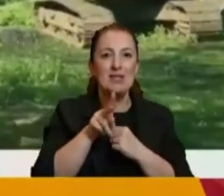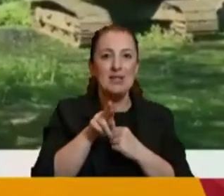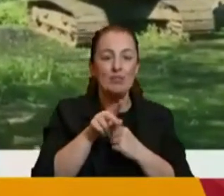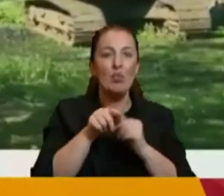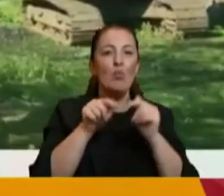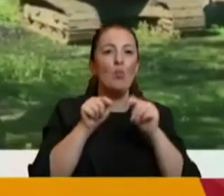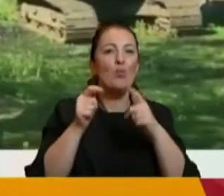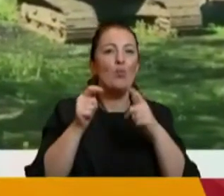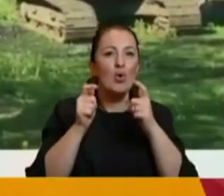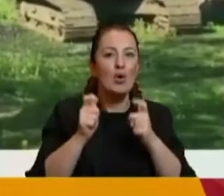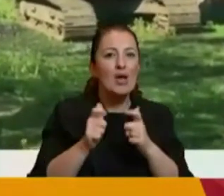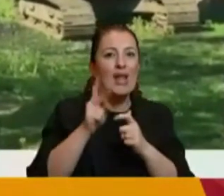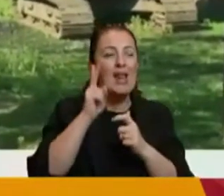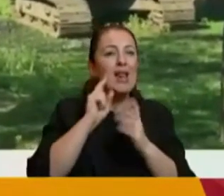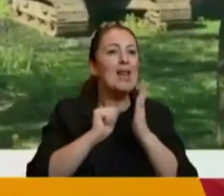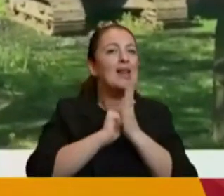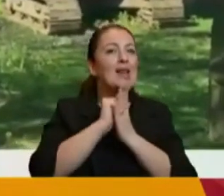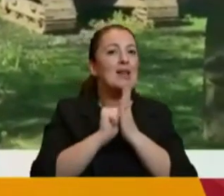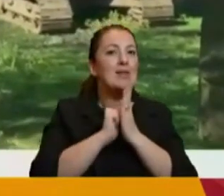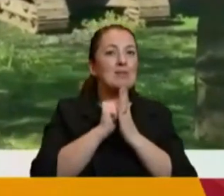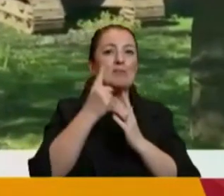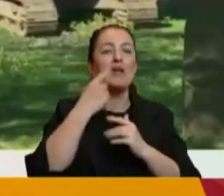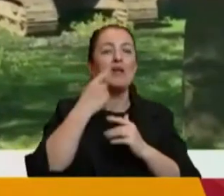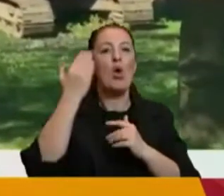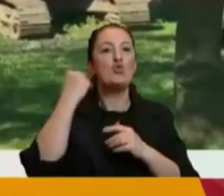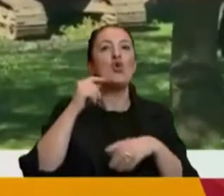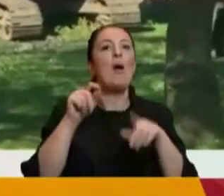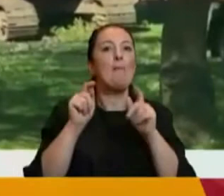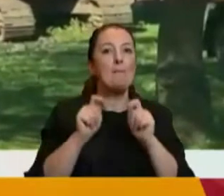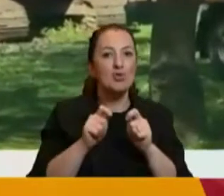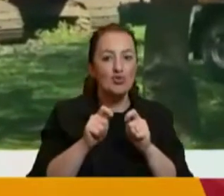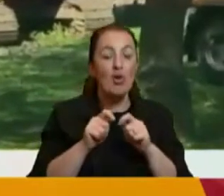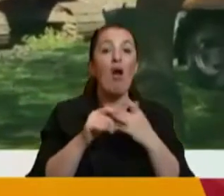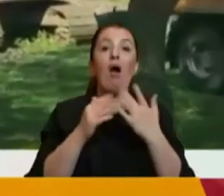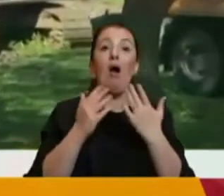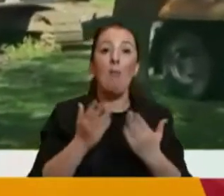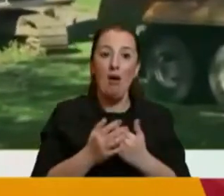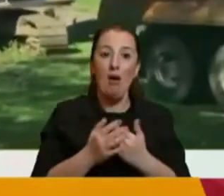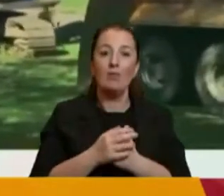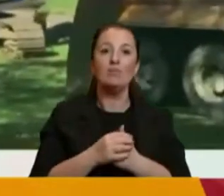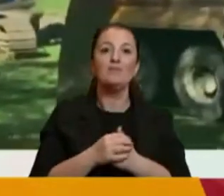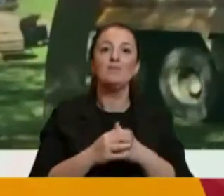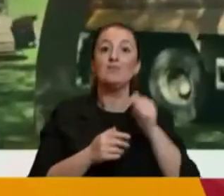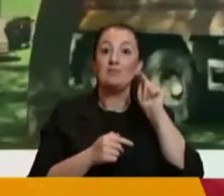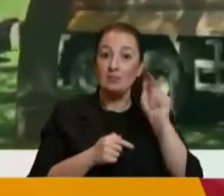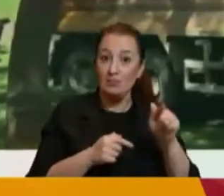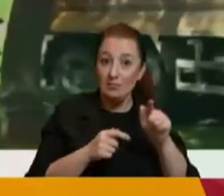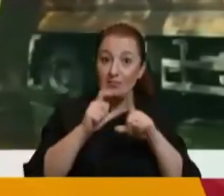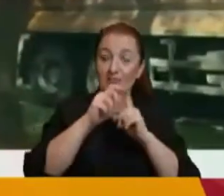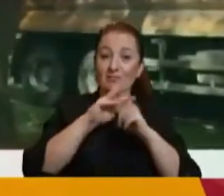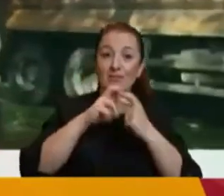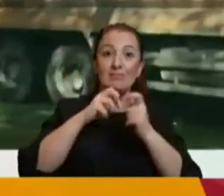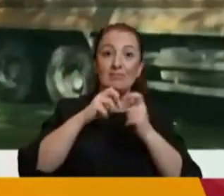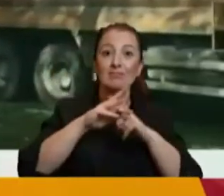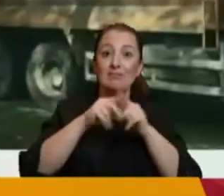buranı temizliğini geçen yıl yapmıştık Ancak bu derede